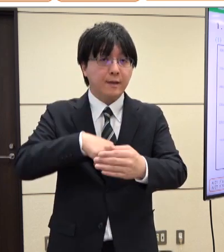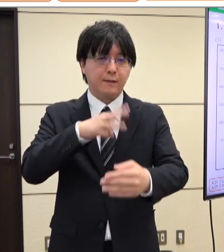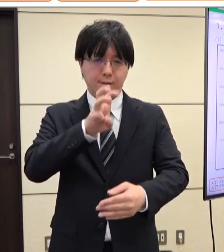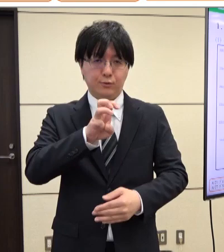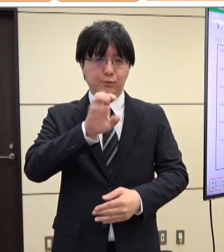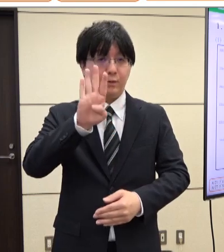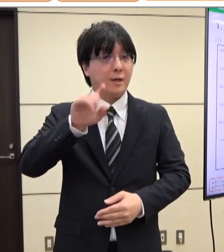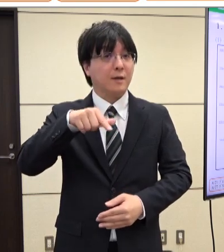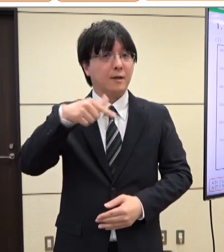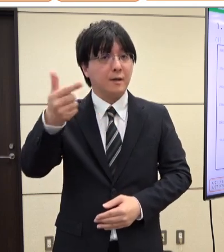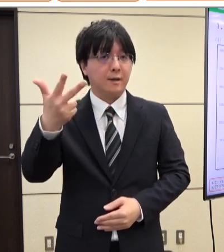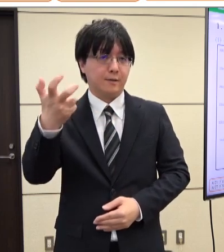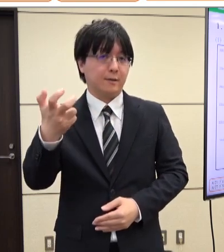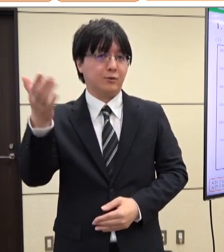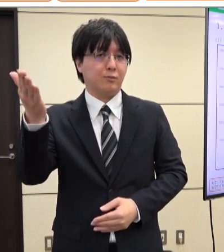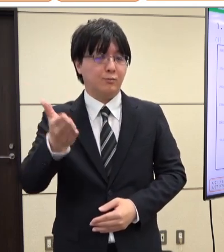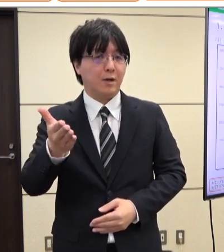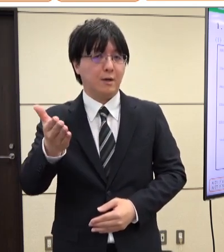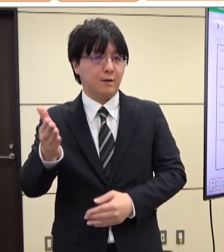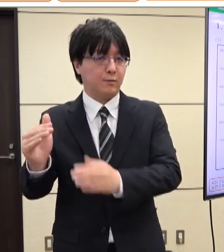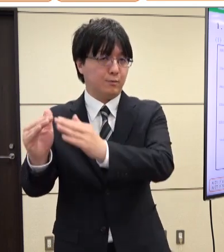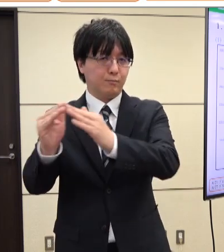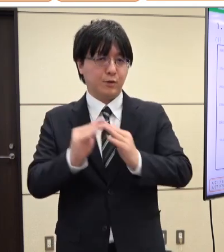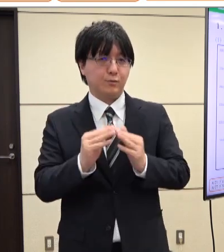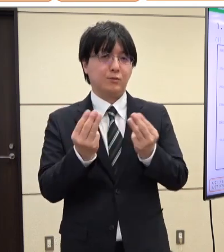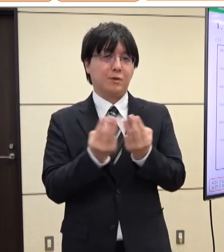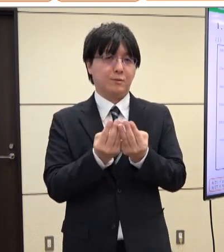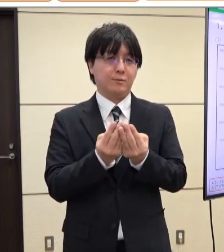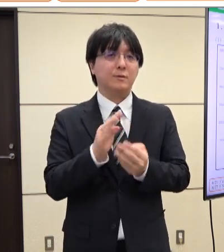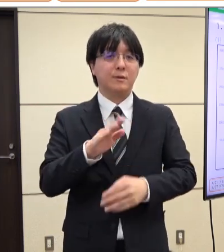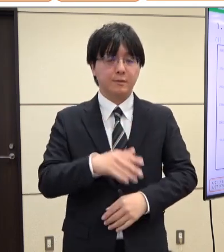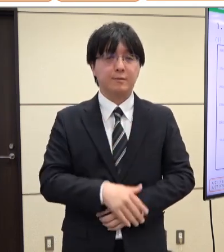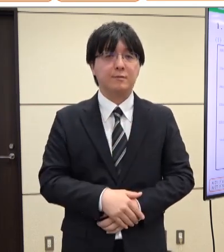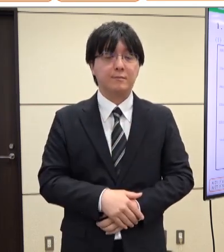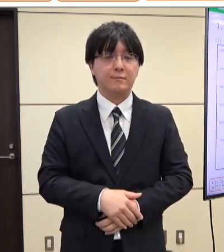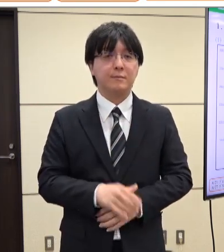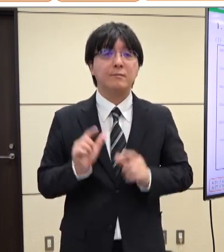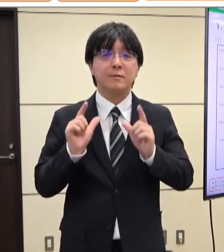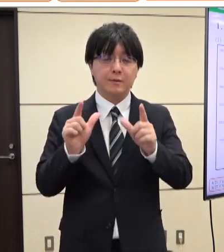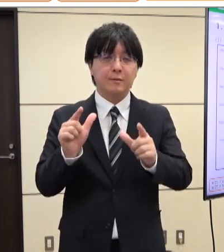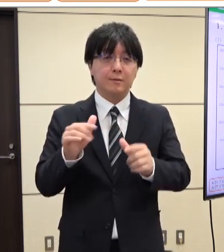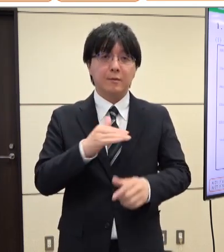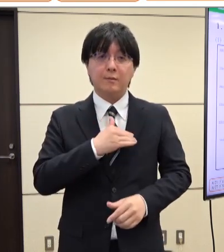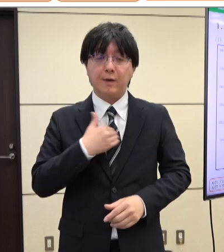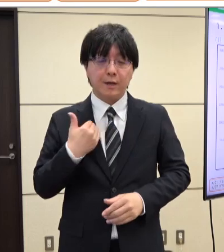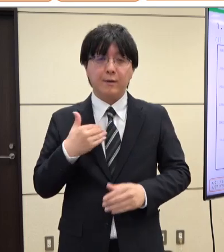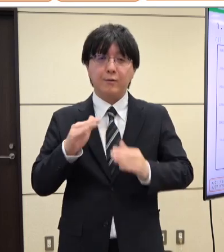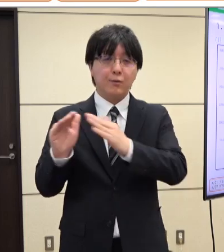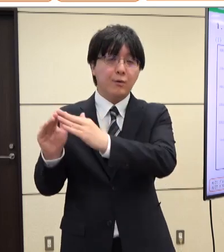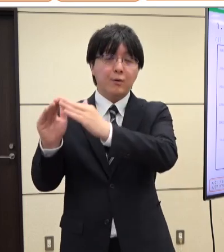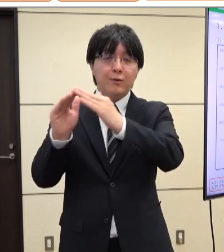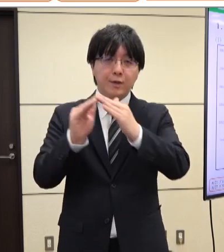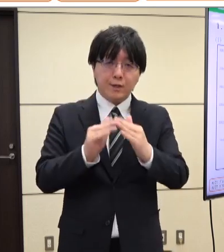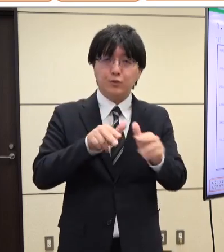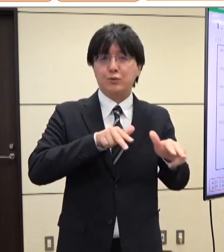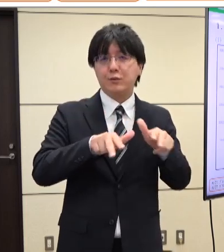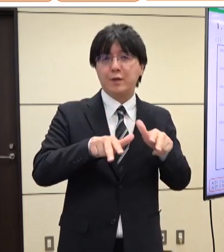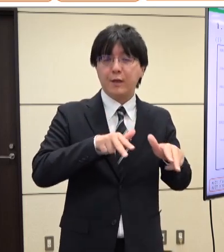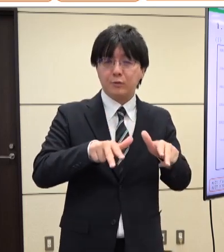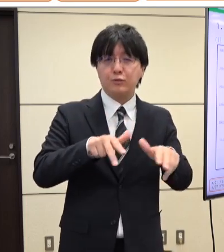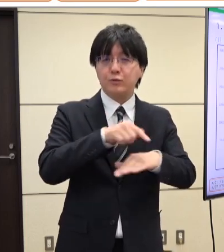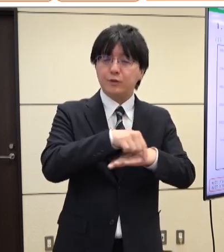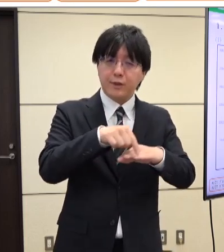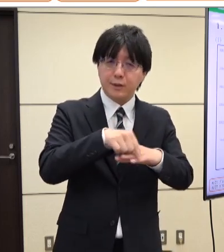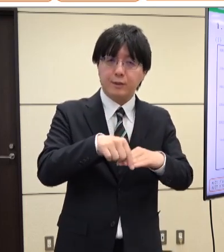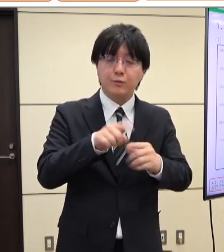ております。 基本的にですね、我々の移住施策を通じて入ってきている方なんで、まあ、その点では我々の移